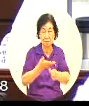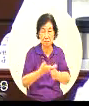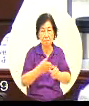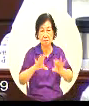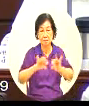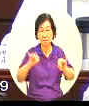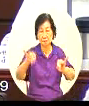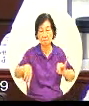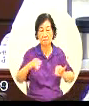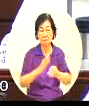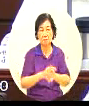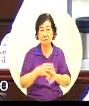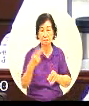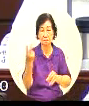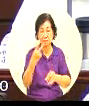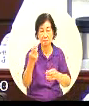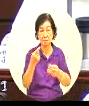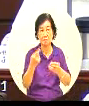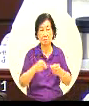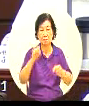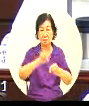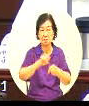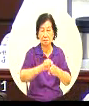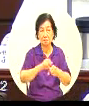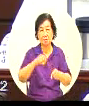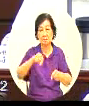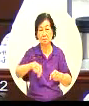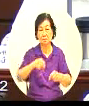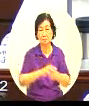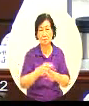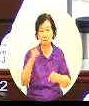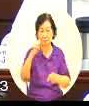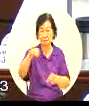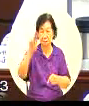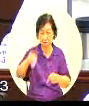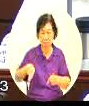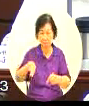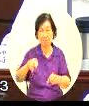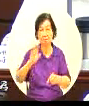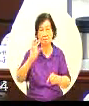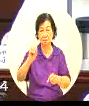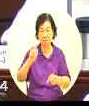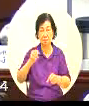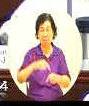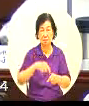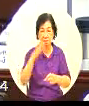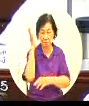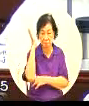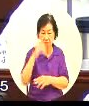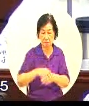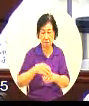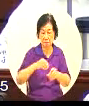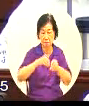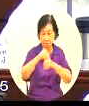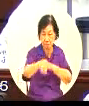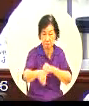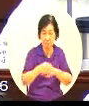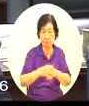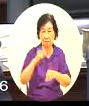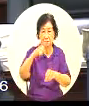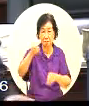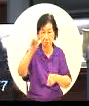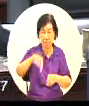两个加起来2000万，按这边分头1200万。 咱分1200万吼，咱安尼啦，因为台塑已